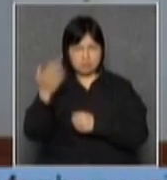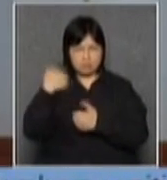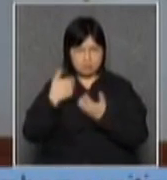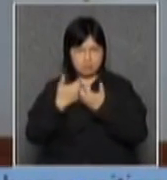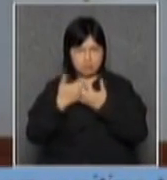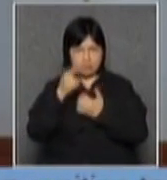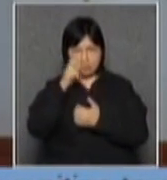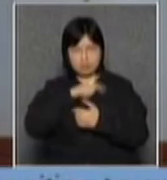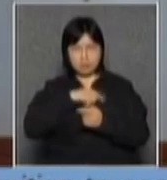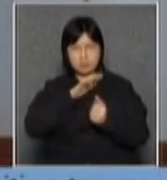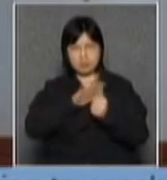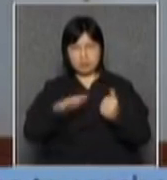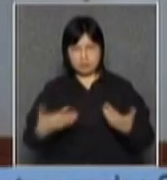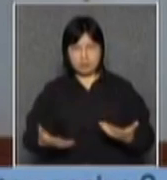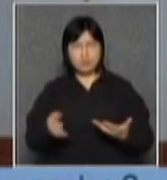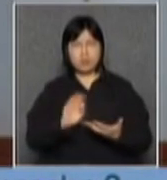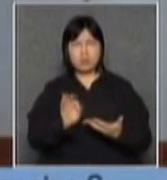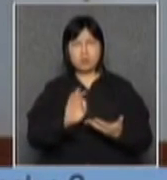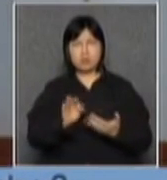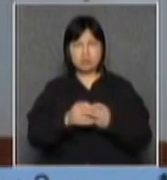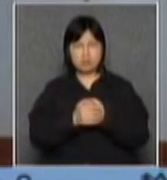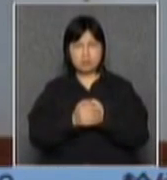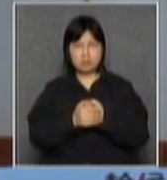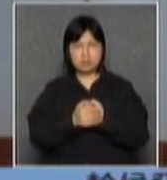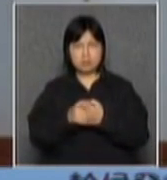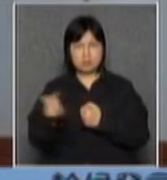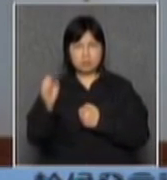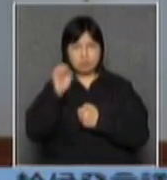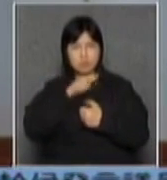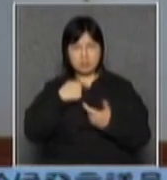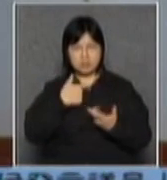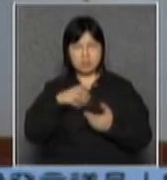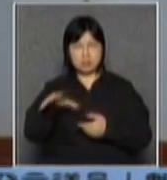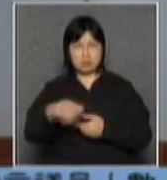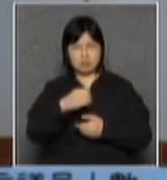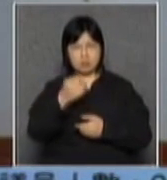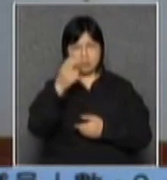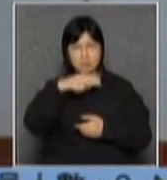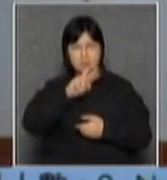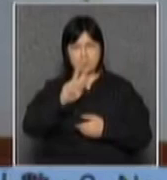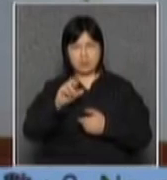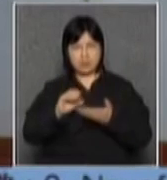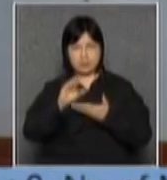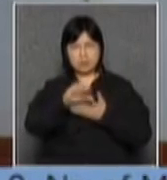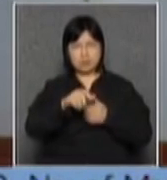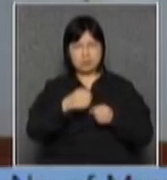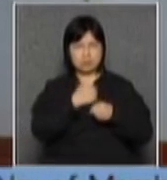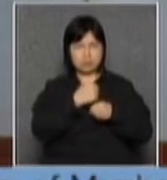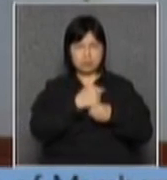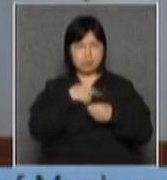數只要唔影響而家，佢唔係話呢係話要攞2200億出嚟做一個未來基